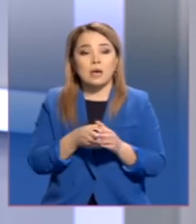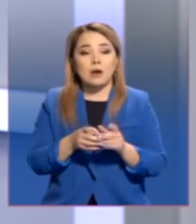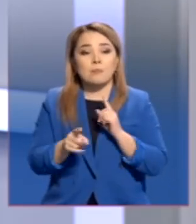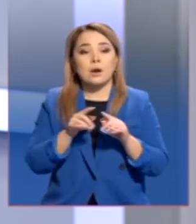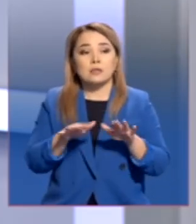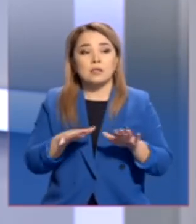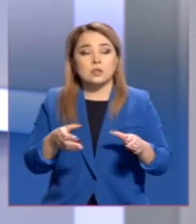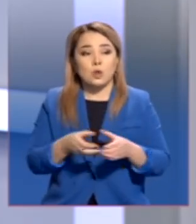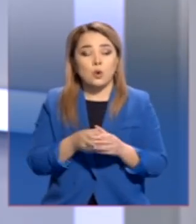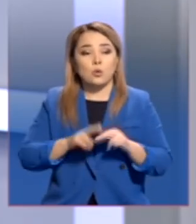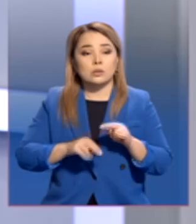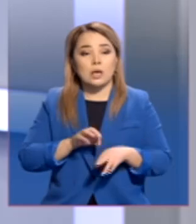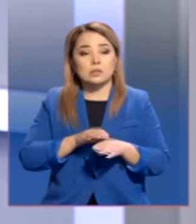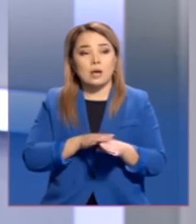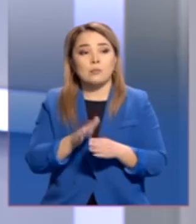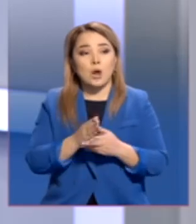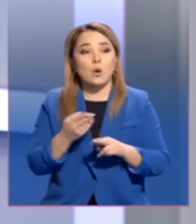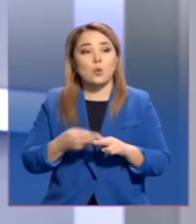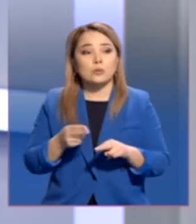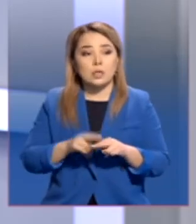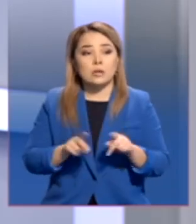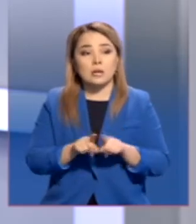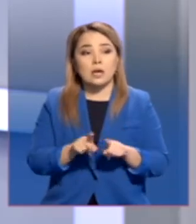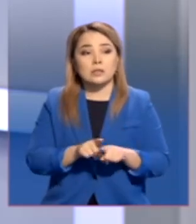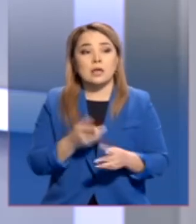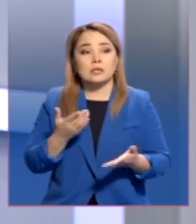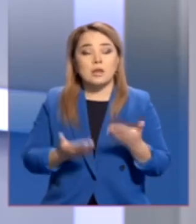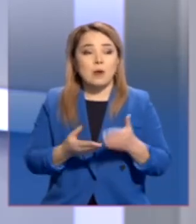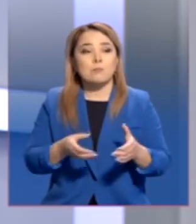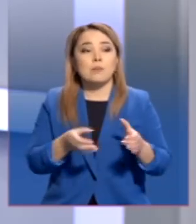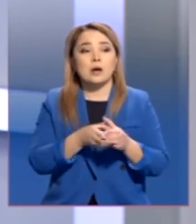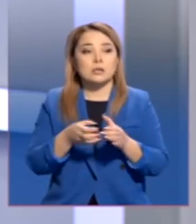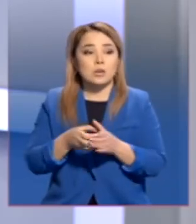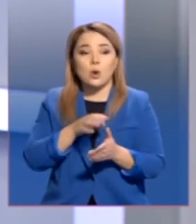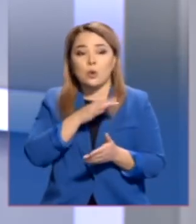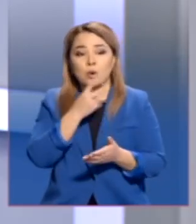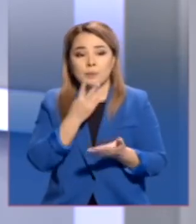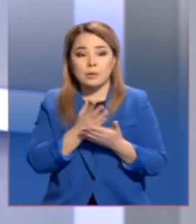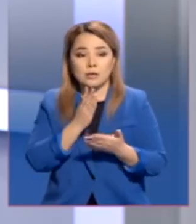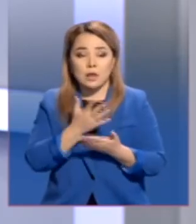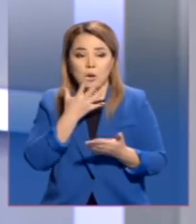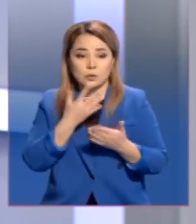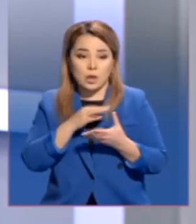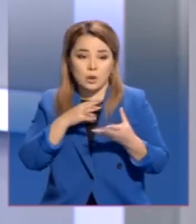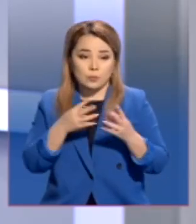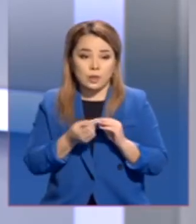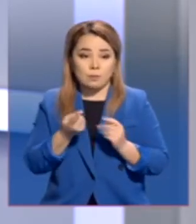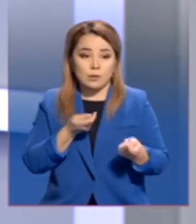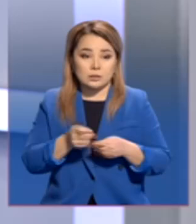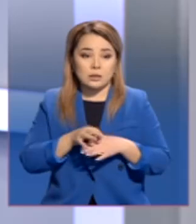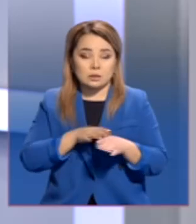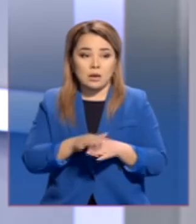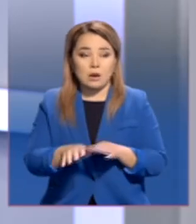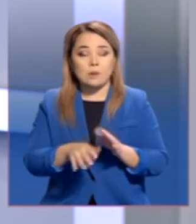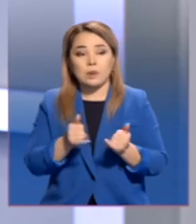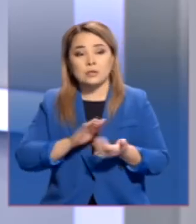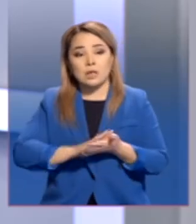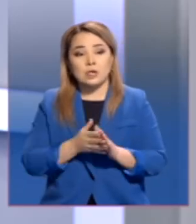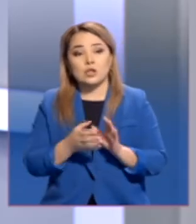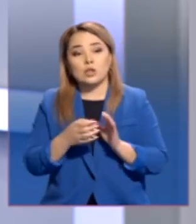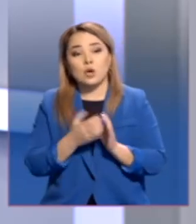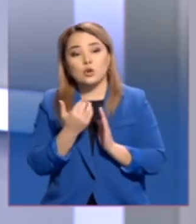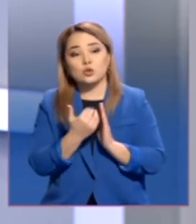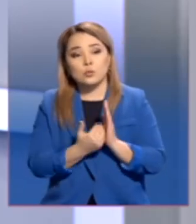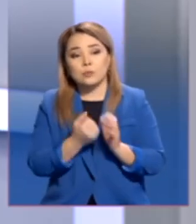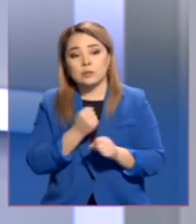парламент партия құрылады? Яғни бұл жерде егер көп партиялық қалыптасатын болса, және бір мандатпен келетін мажоритарлық жүйемен келетін